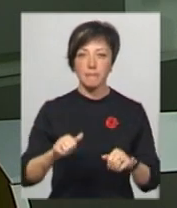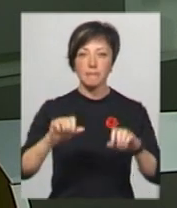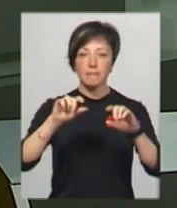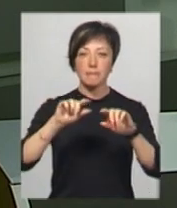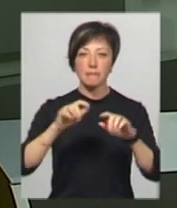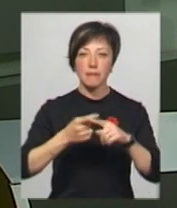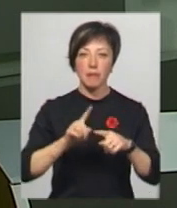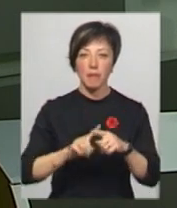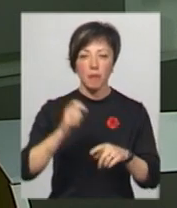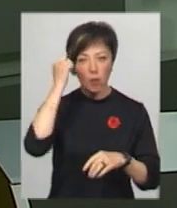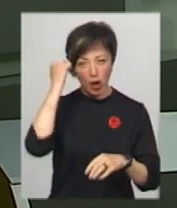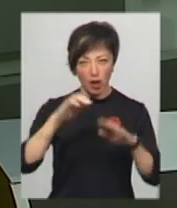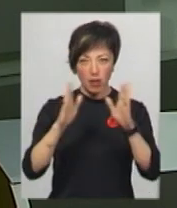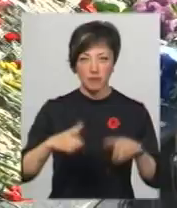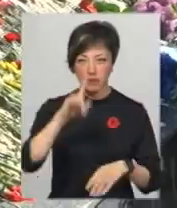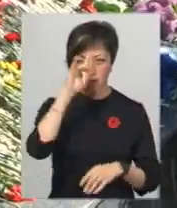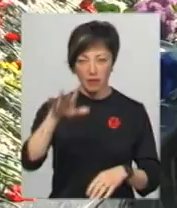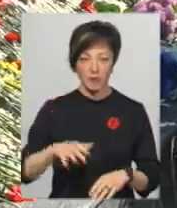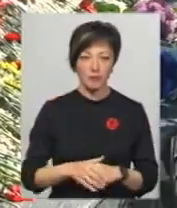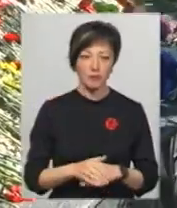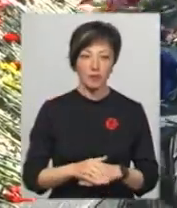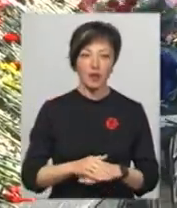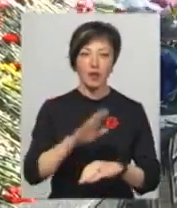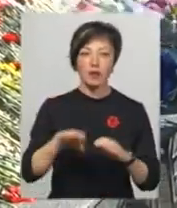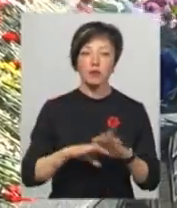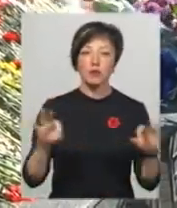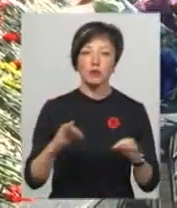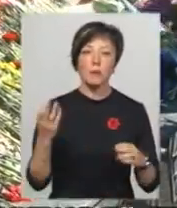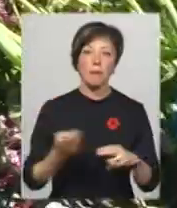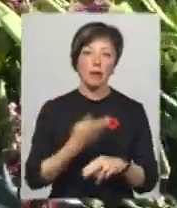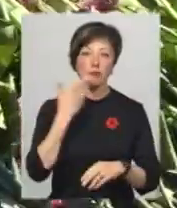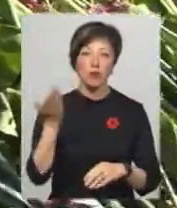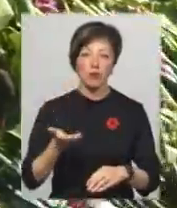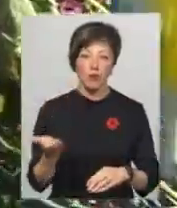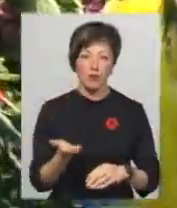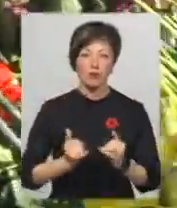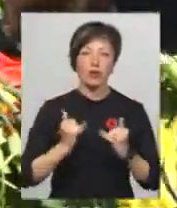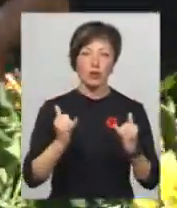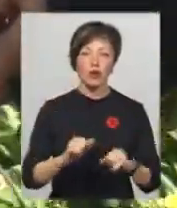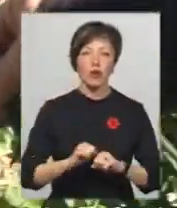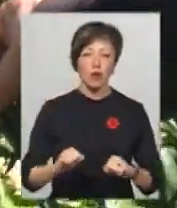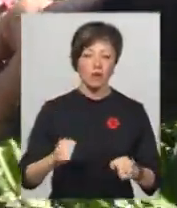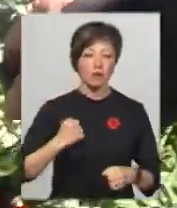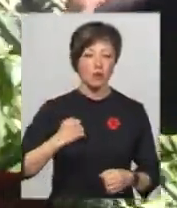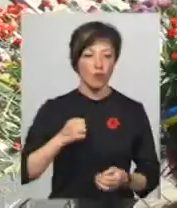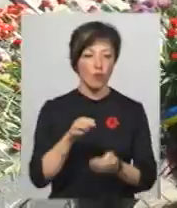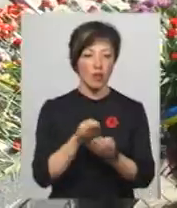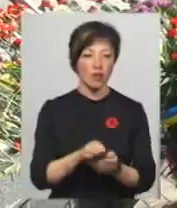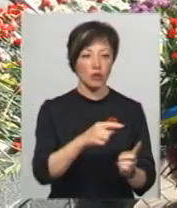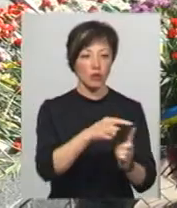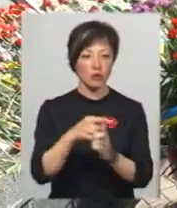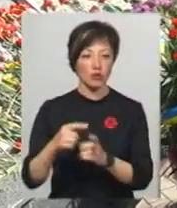сюжеті Андрія Гуменного. Під музику, без промов посадовців, містяни вшанували героїв на військовому кладовищі.